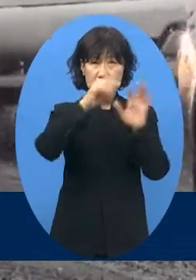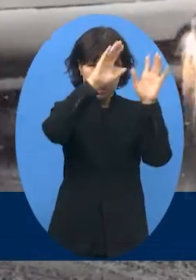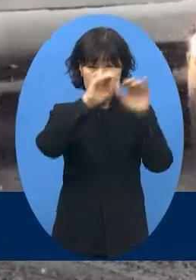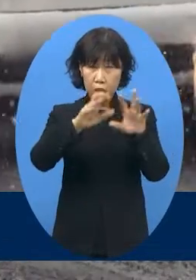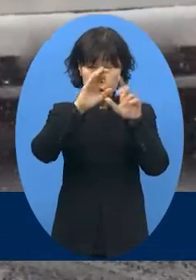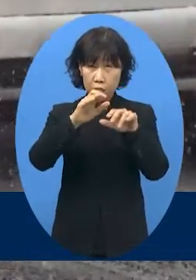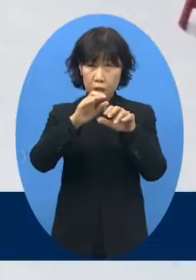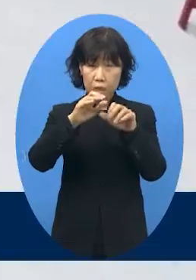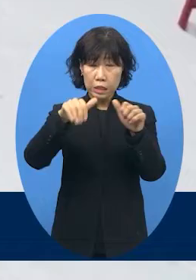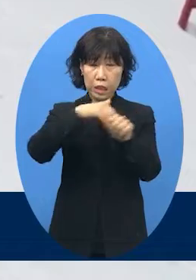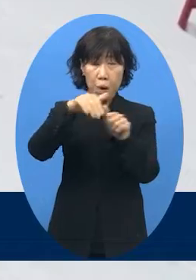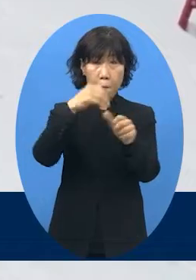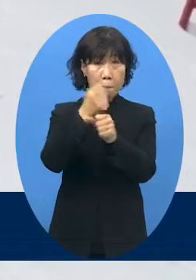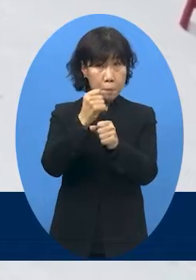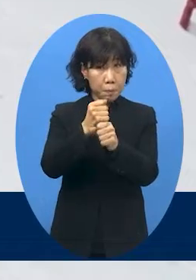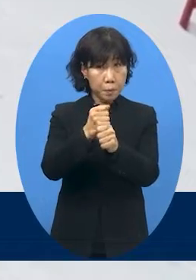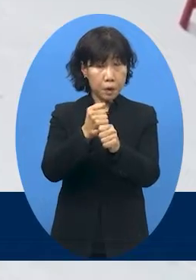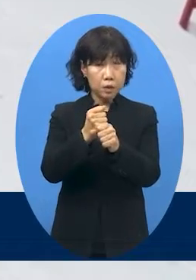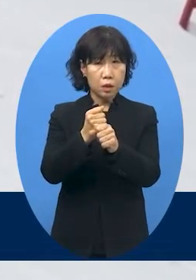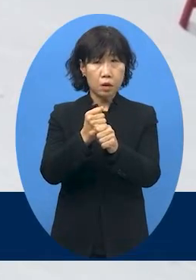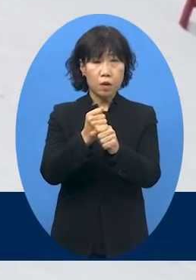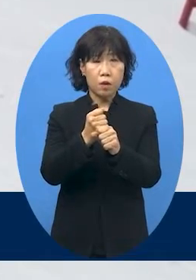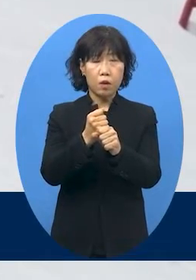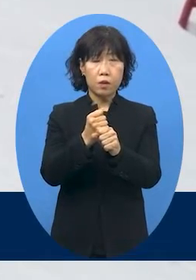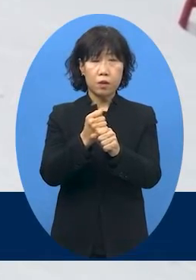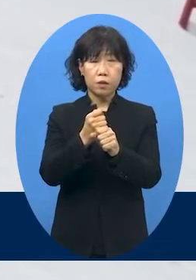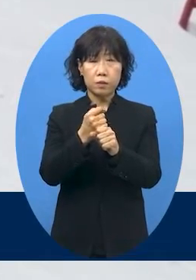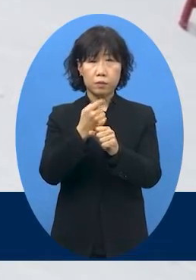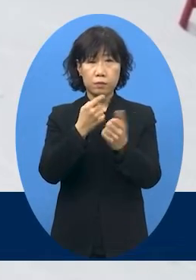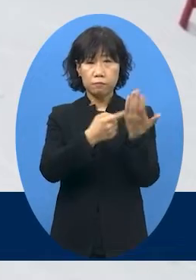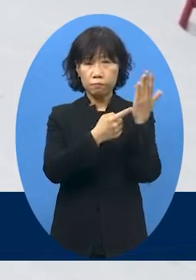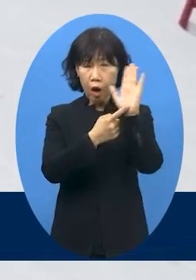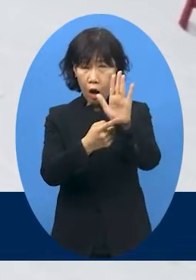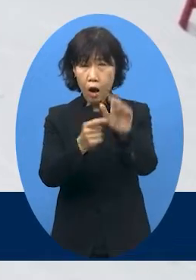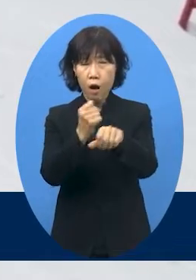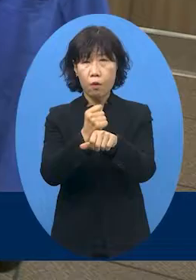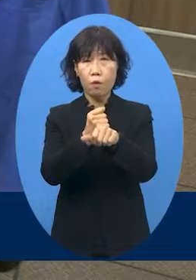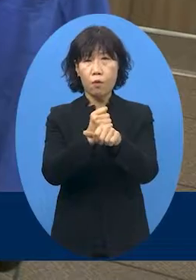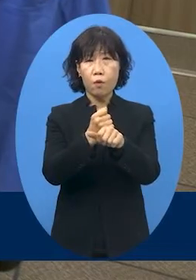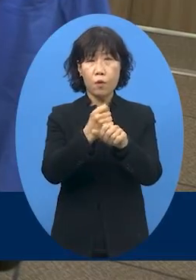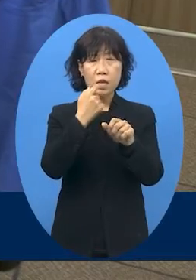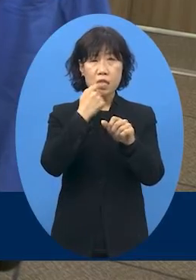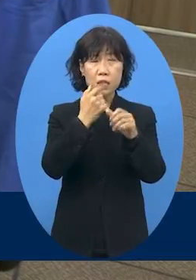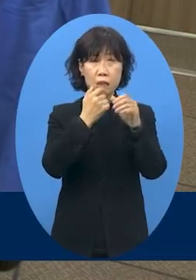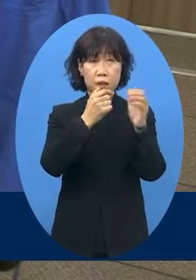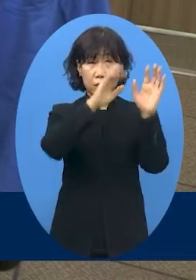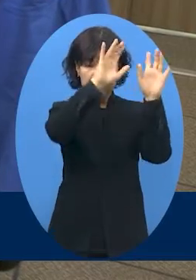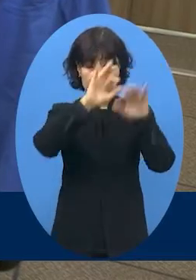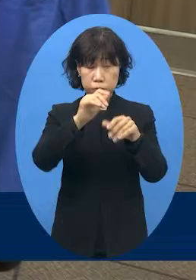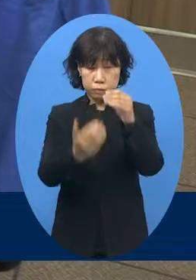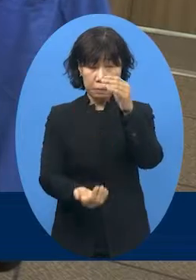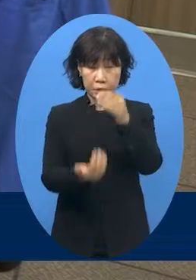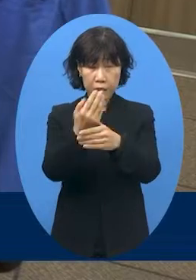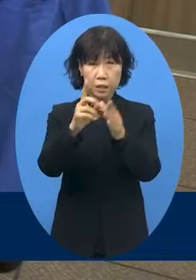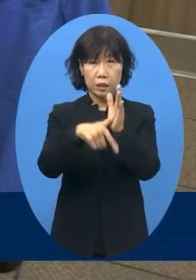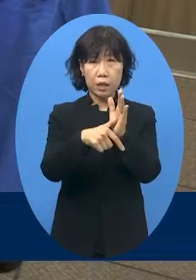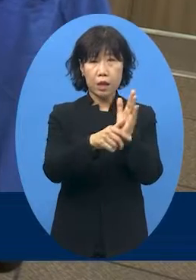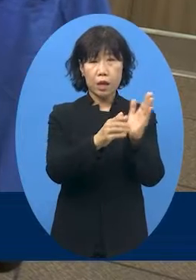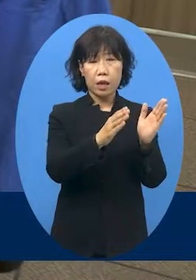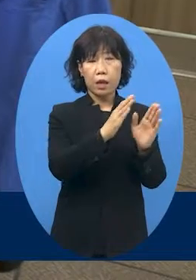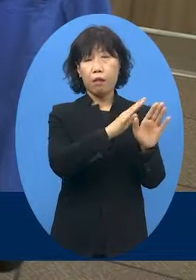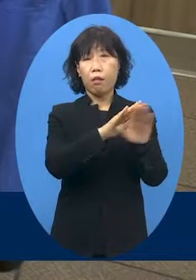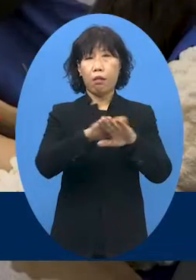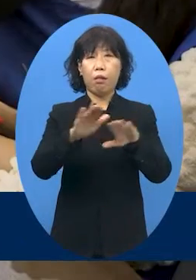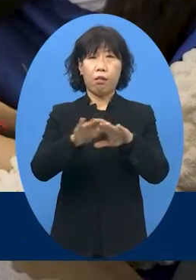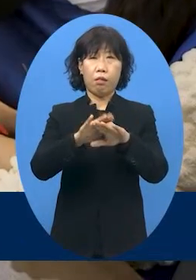발효 가상 시나리오를 상정하고 재난안전대책본부 가동에 들어갔습니다 재난안전대책본부에서는 비상